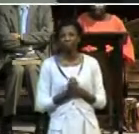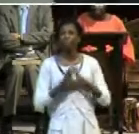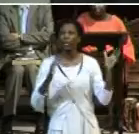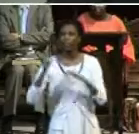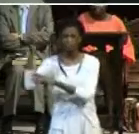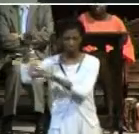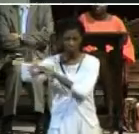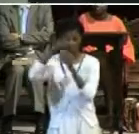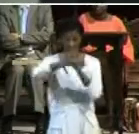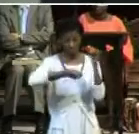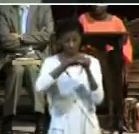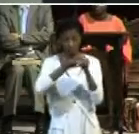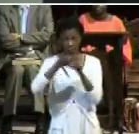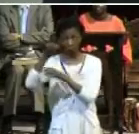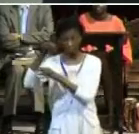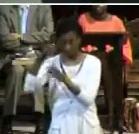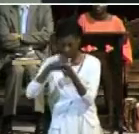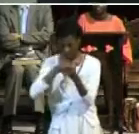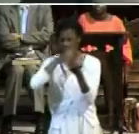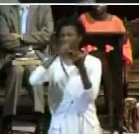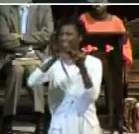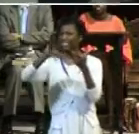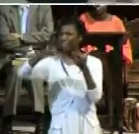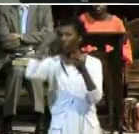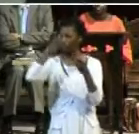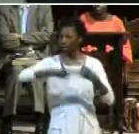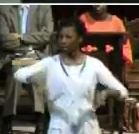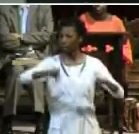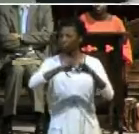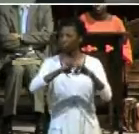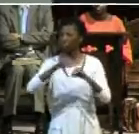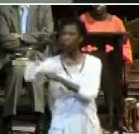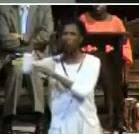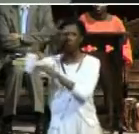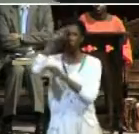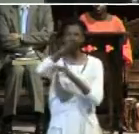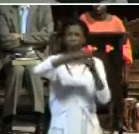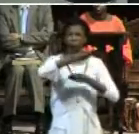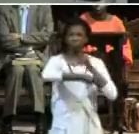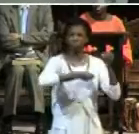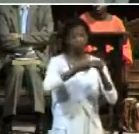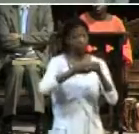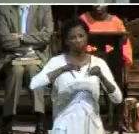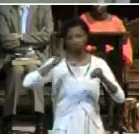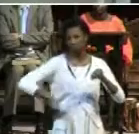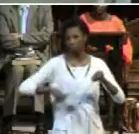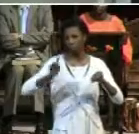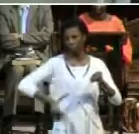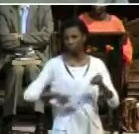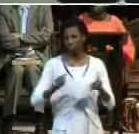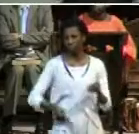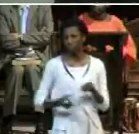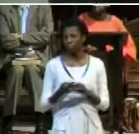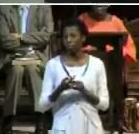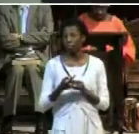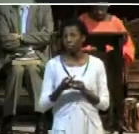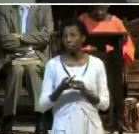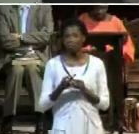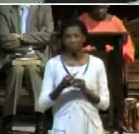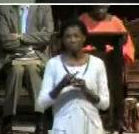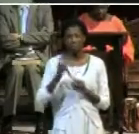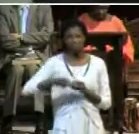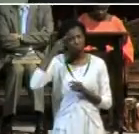Lumière du monde et sel de la terre. Lumière du monde, c'est une nécessité. Et je crois qu'aujourd'hui, c'est une nécessité